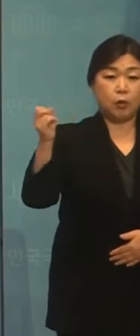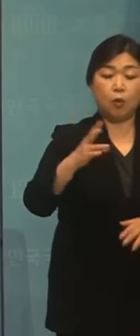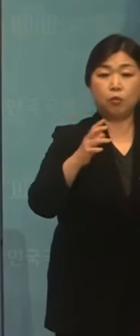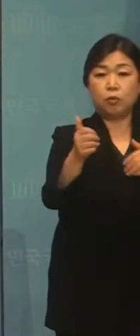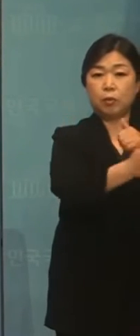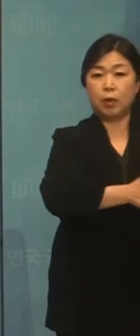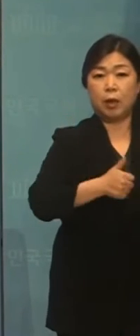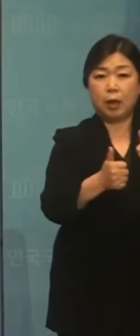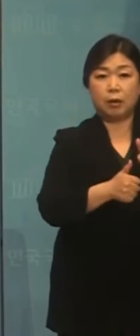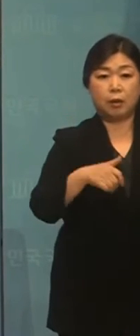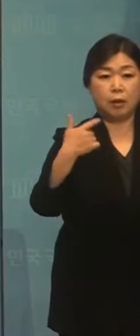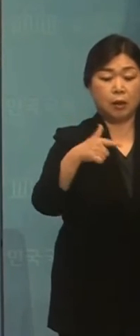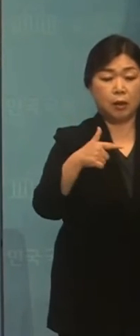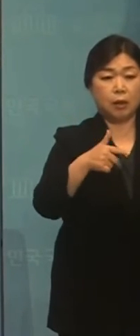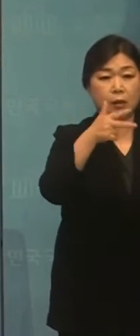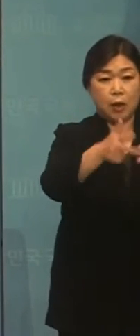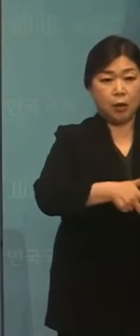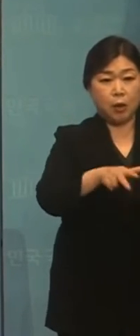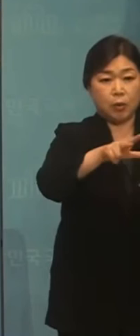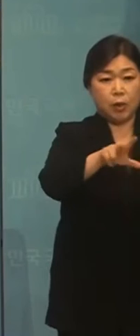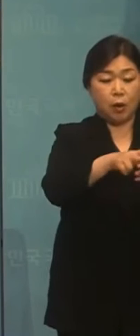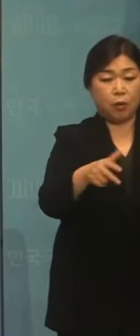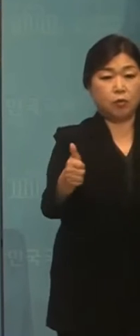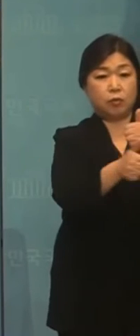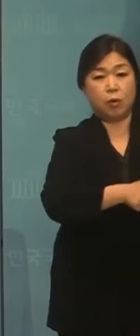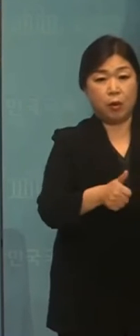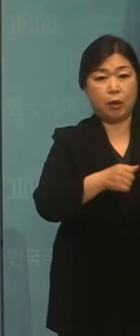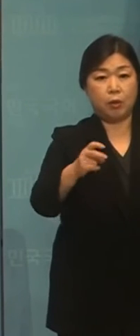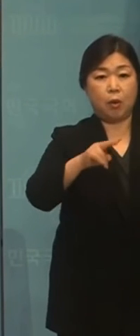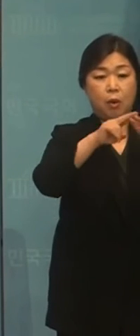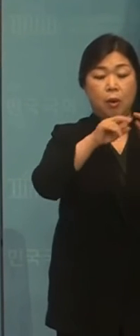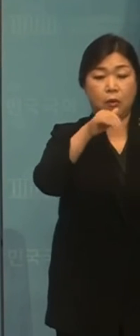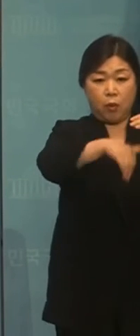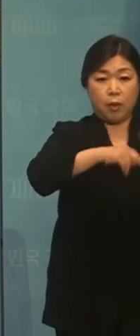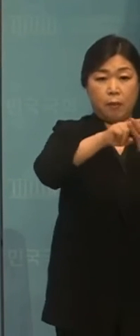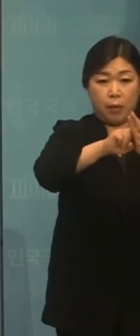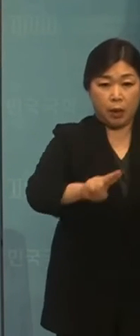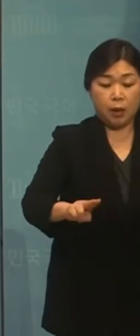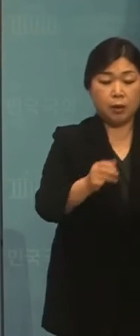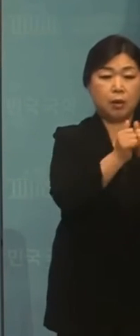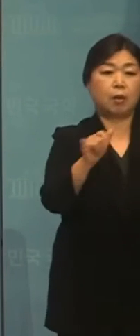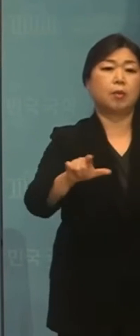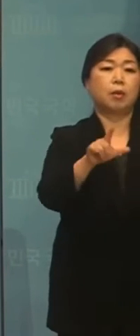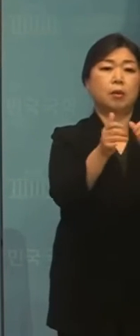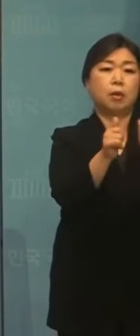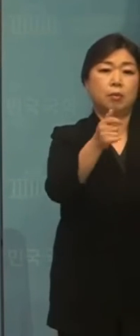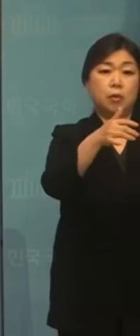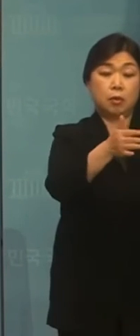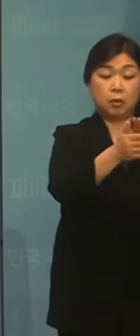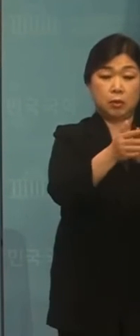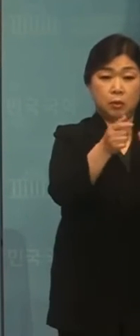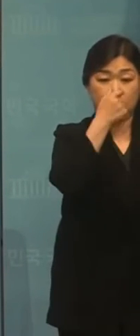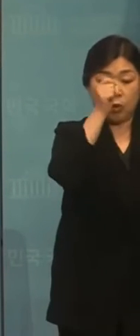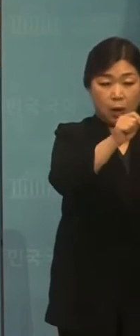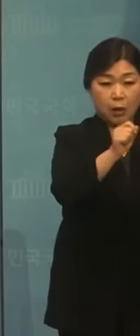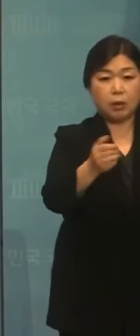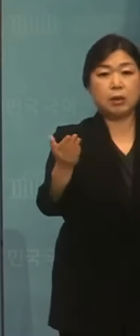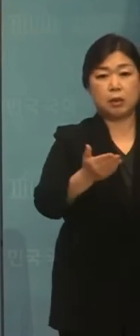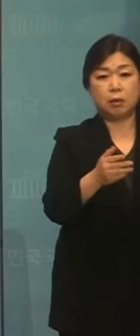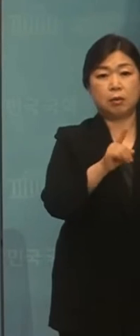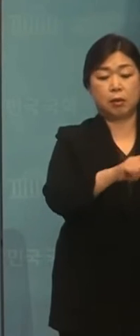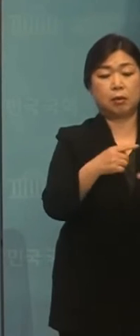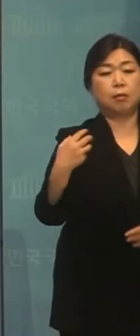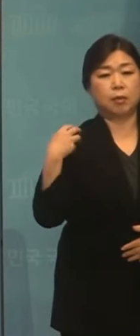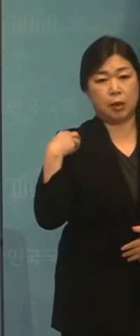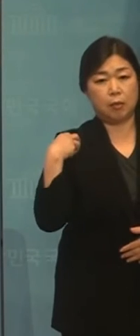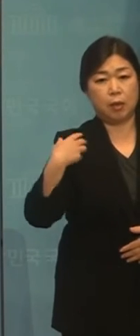국회 산자중기위원회와 폐광지역 주민을 모독한 윤호중 위원장은 이번 사태에 대한